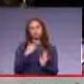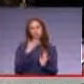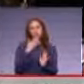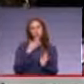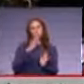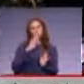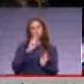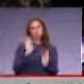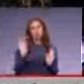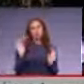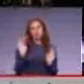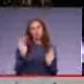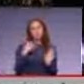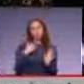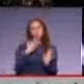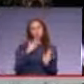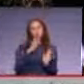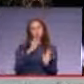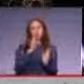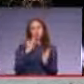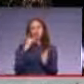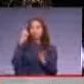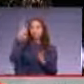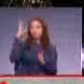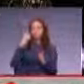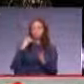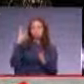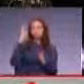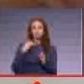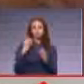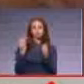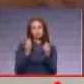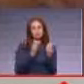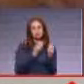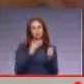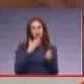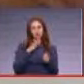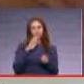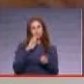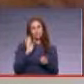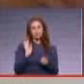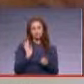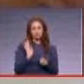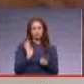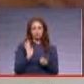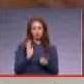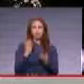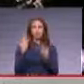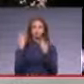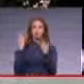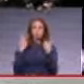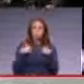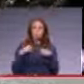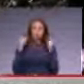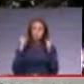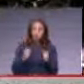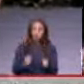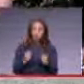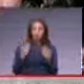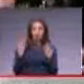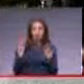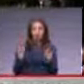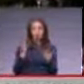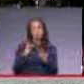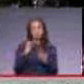بحمد ربنا وأشكر فضله وأقول له الحمد لله وبوس إيدي وشي وضهر، بس بطلب الصحة دلوقتي،